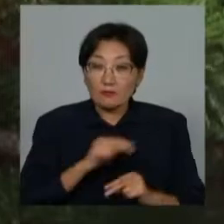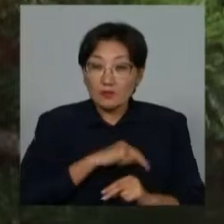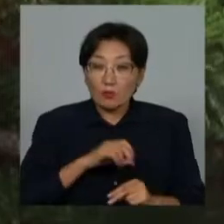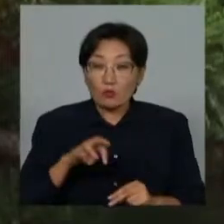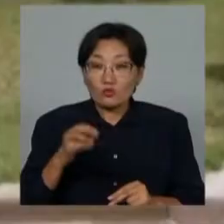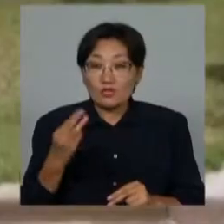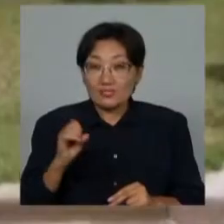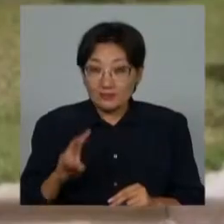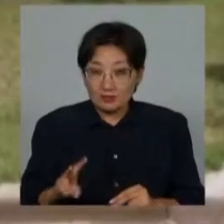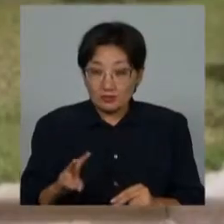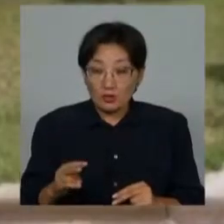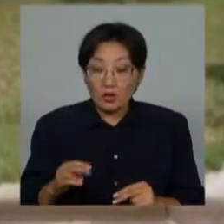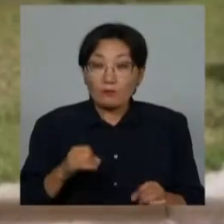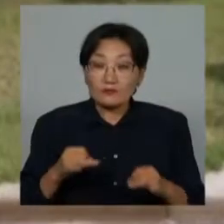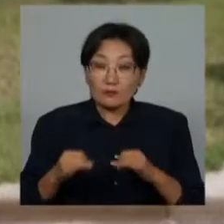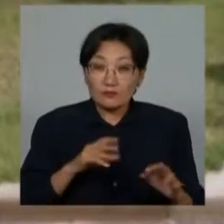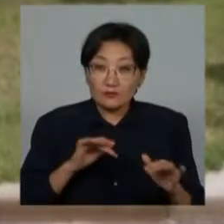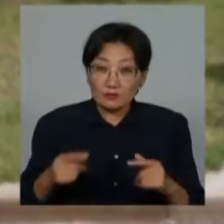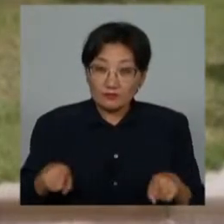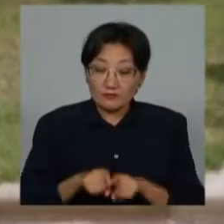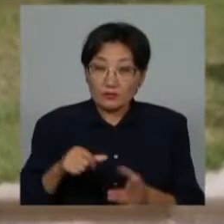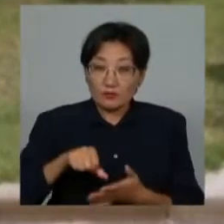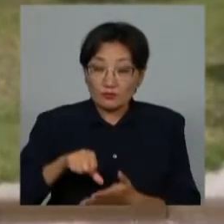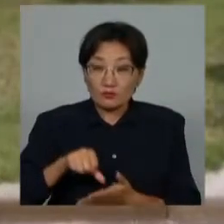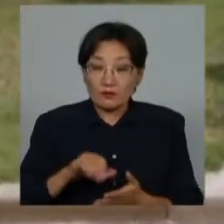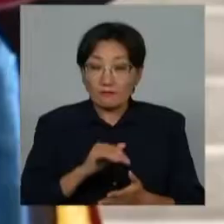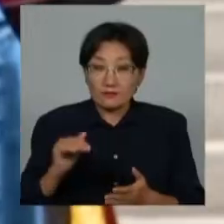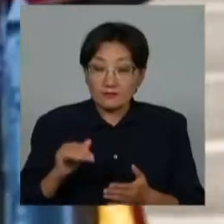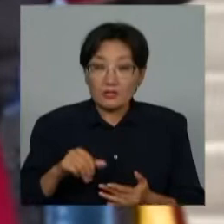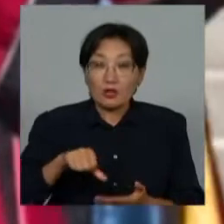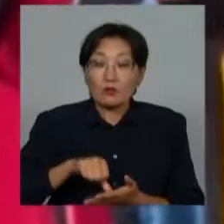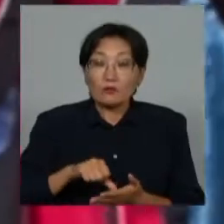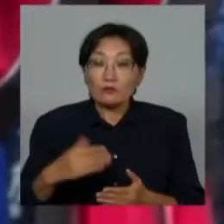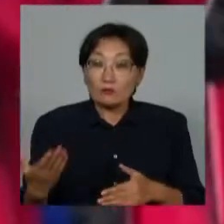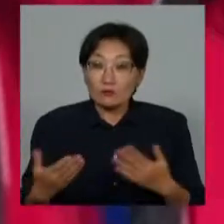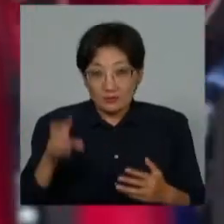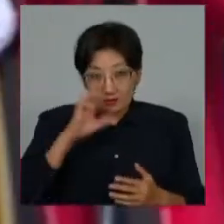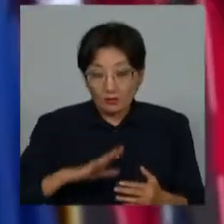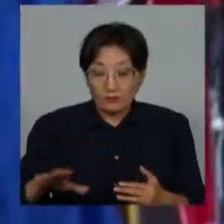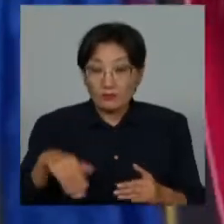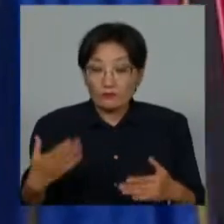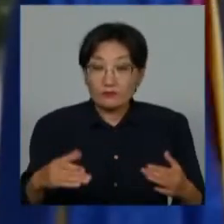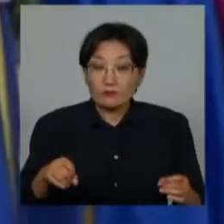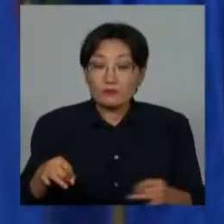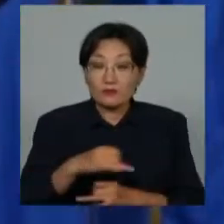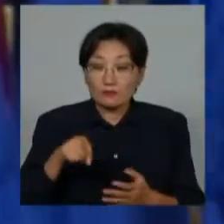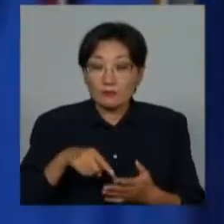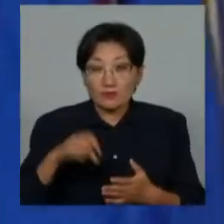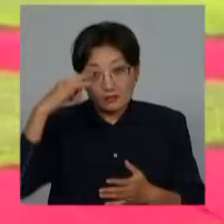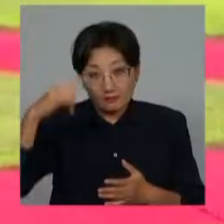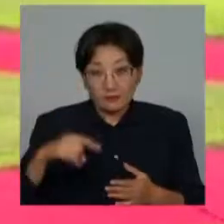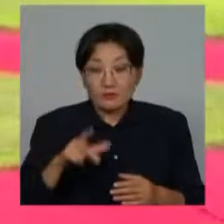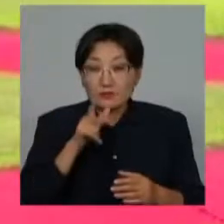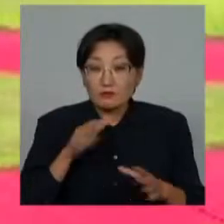Мун Дже Ином. В переговорном процессе также участвовали официальные делегации двух стран. Стороны обсудили вопросы